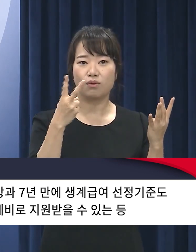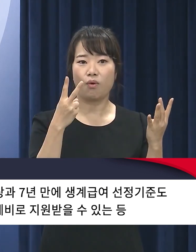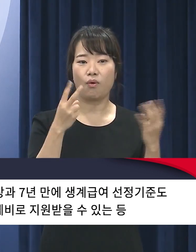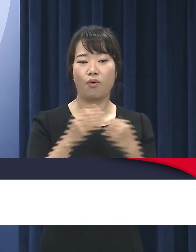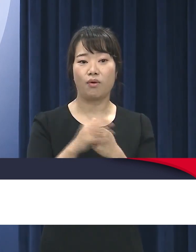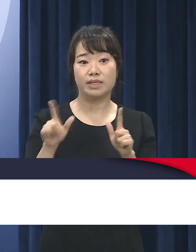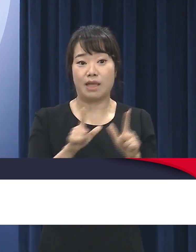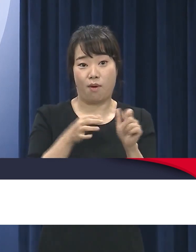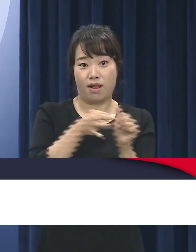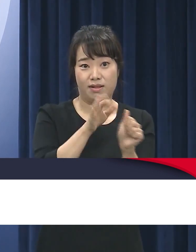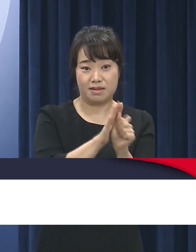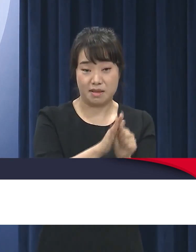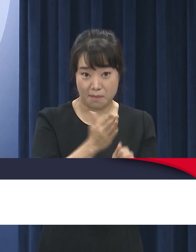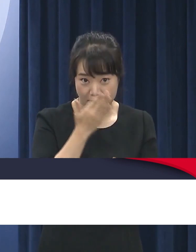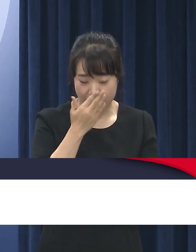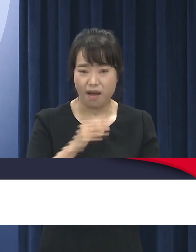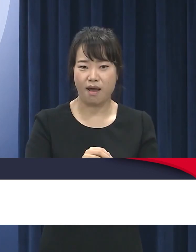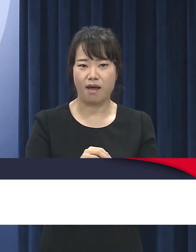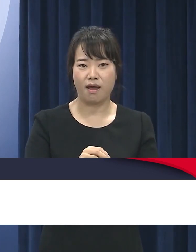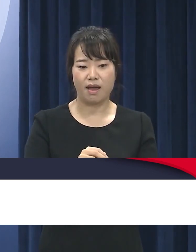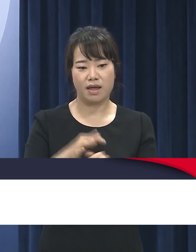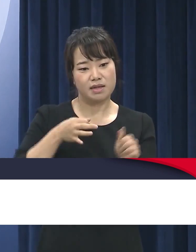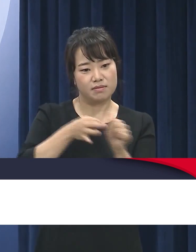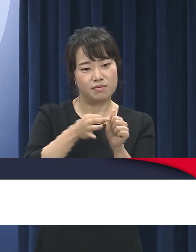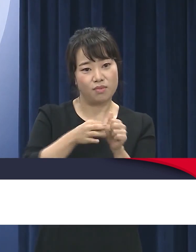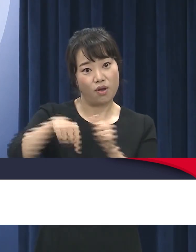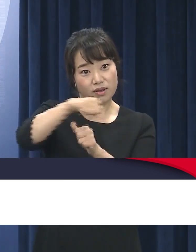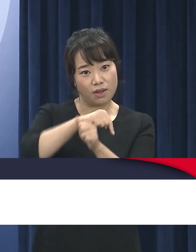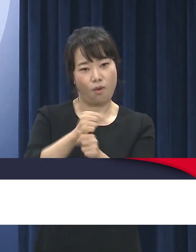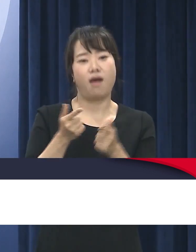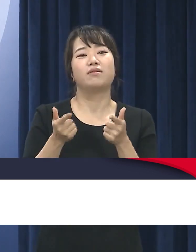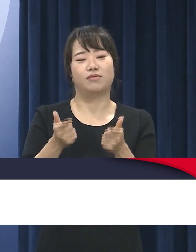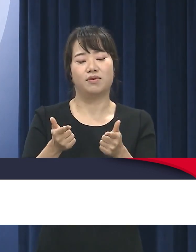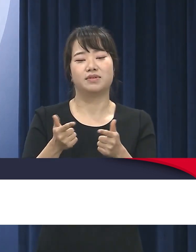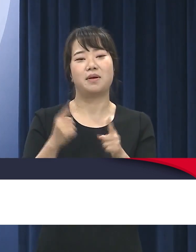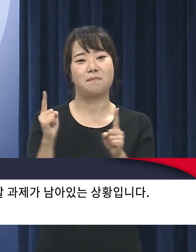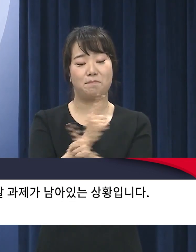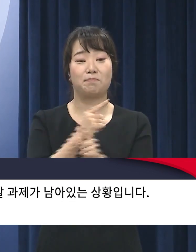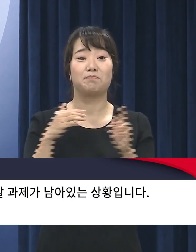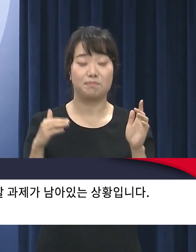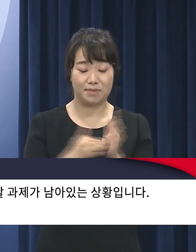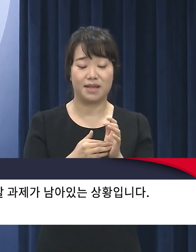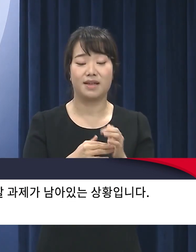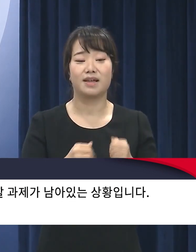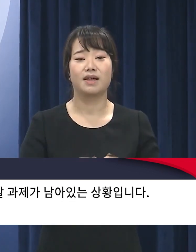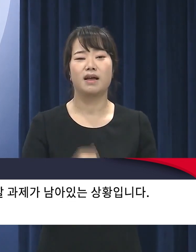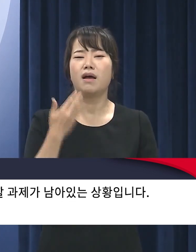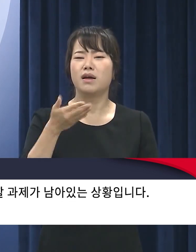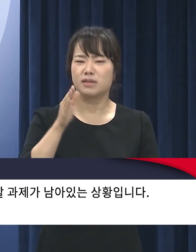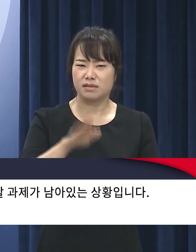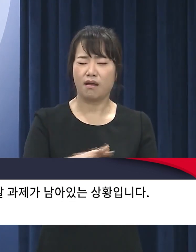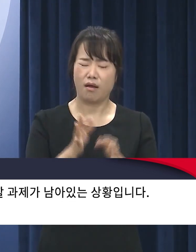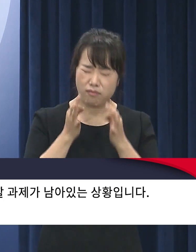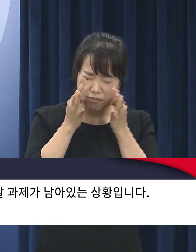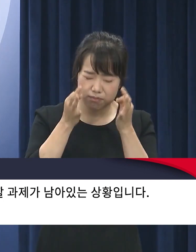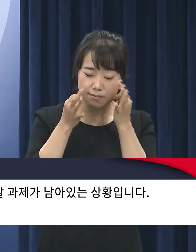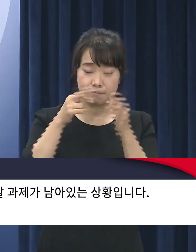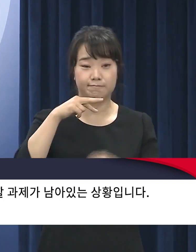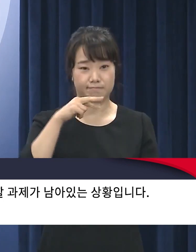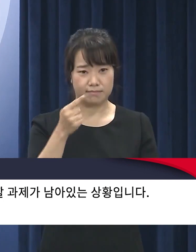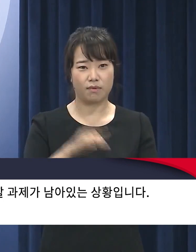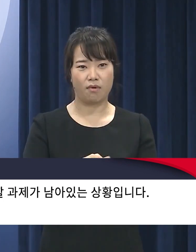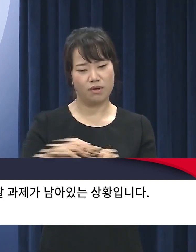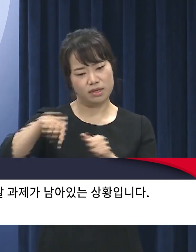원을 생계비로 지원받을 수 있는 등 급여 보장성 역시 크게 강화되었습니다. 하지만 이러한 노력에도